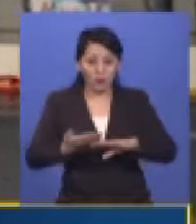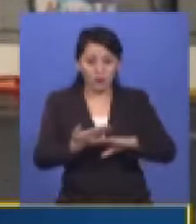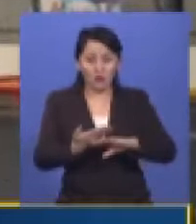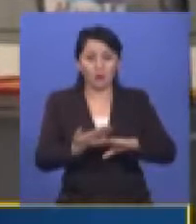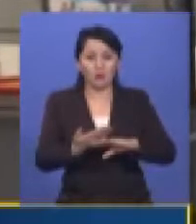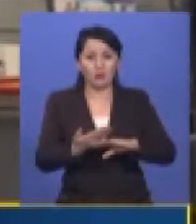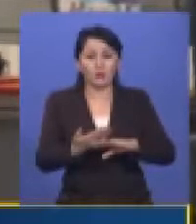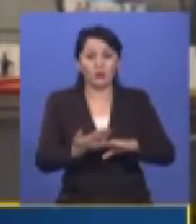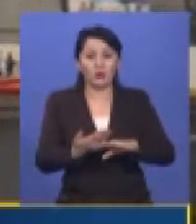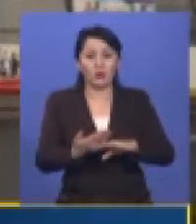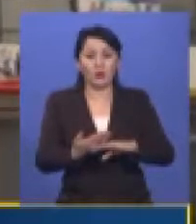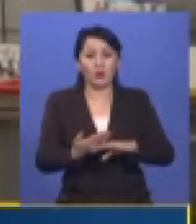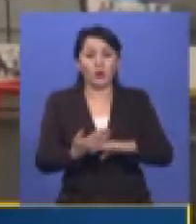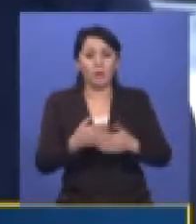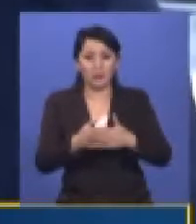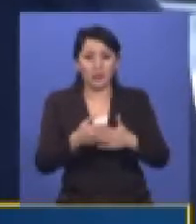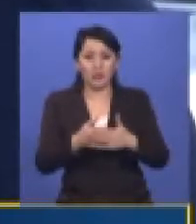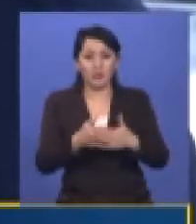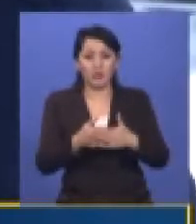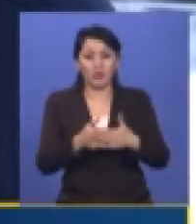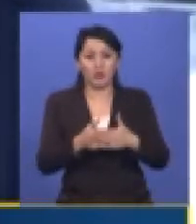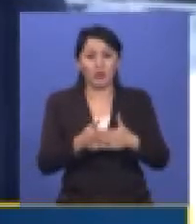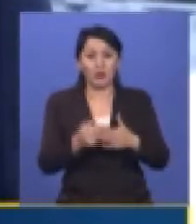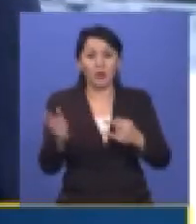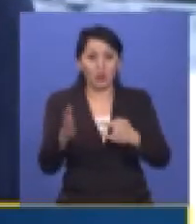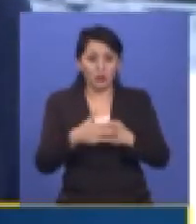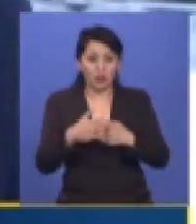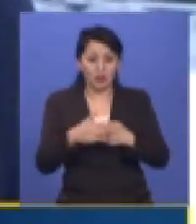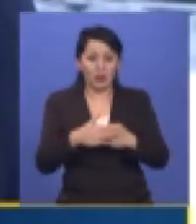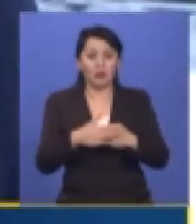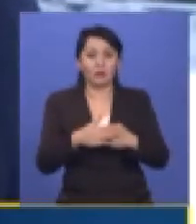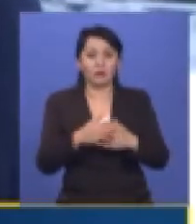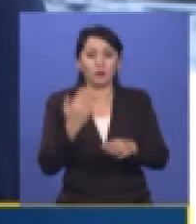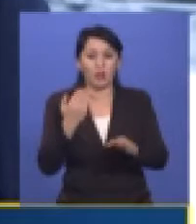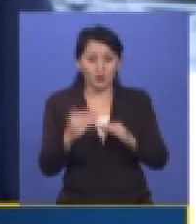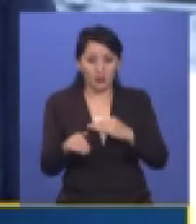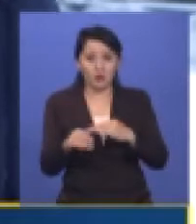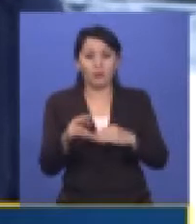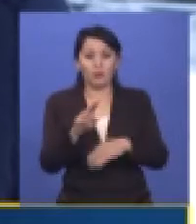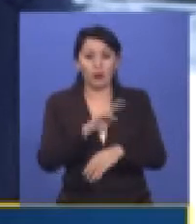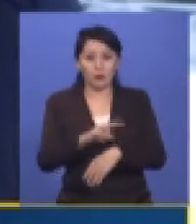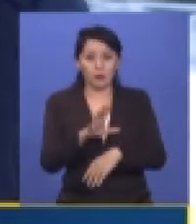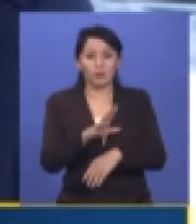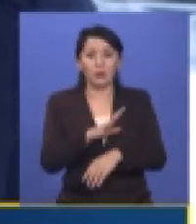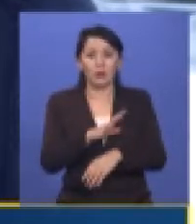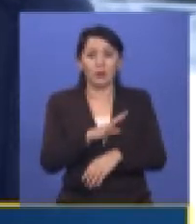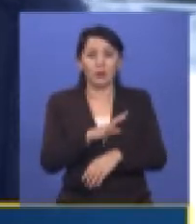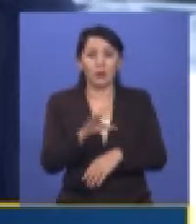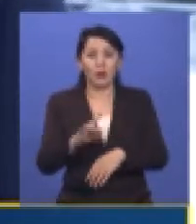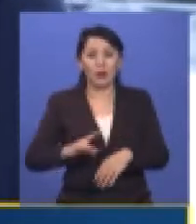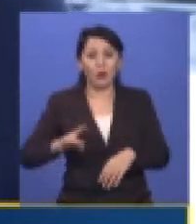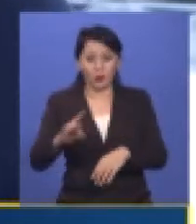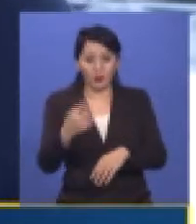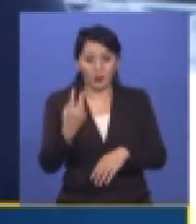жатырмыз. Раисовка деген ауылда осы міне осындай жабық корт тағы аяқталды. Жұмыс аяқталды. Осы аудан бойынша